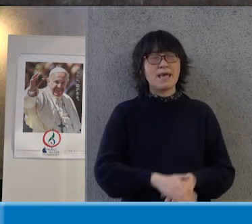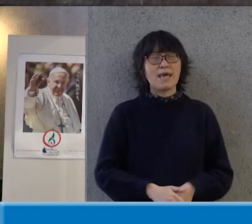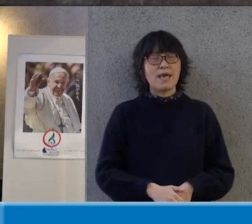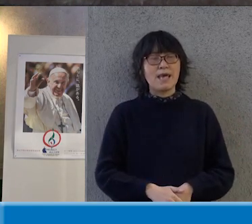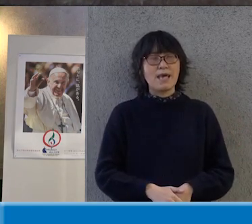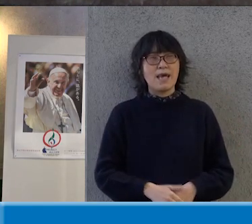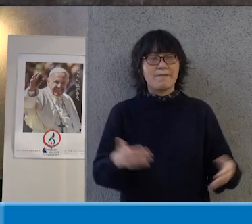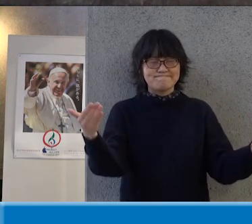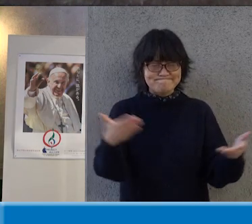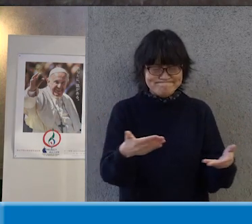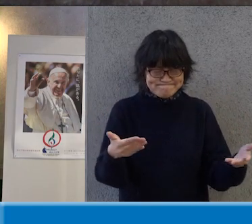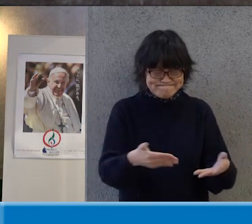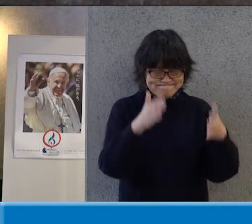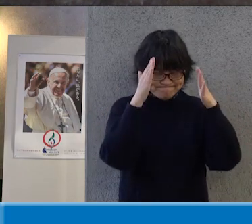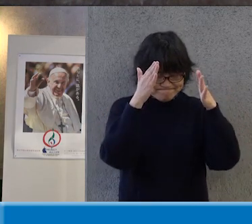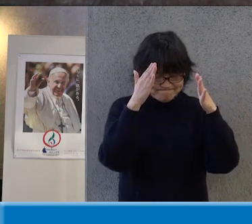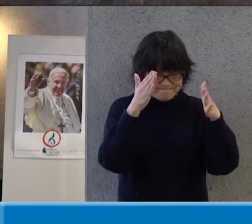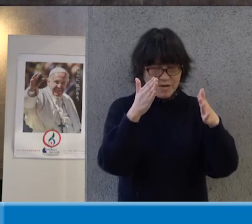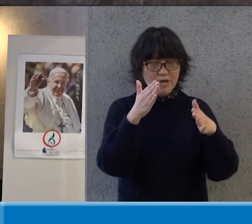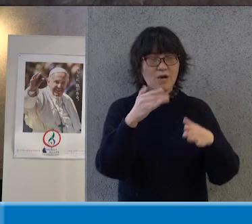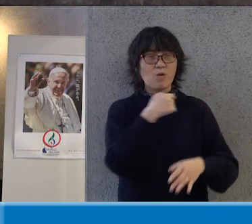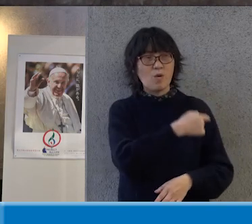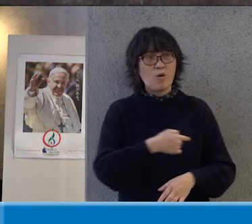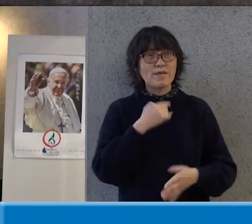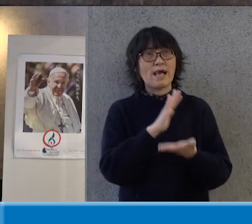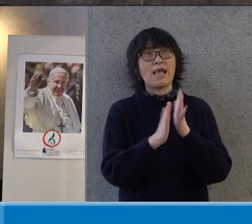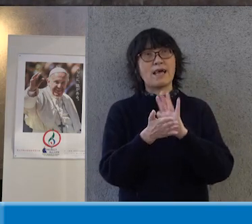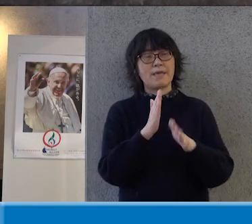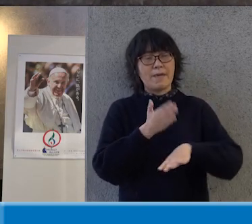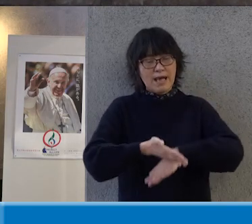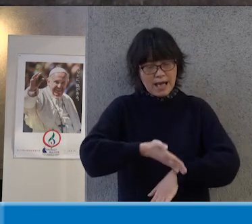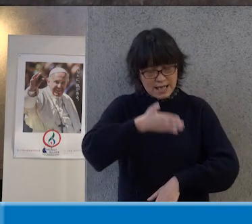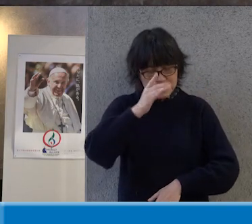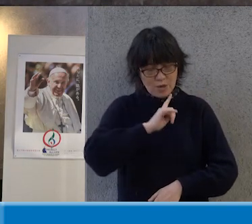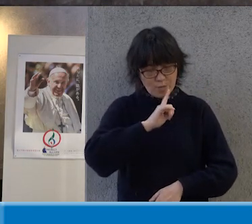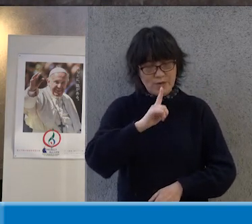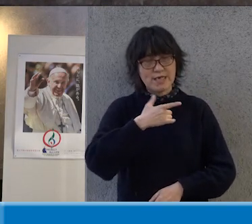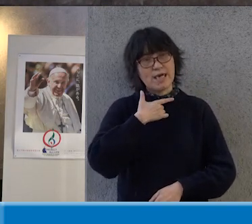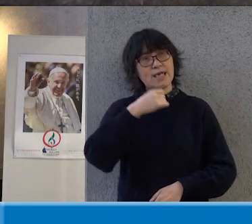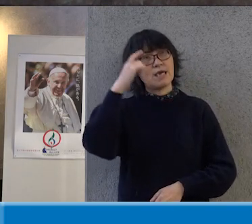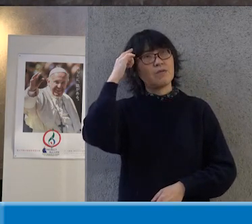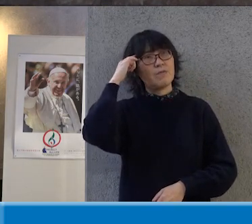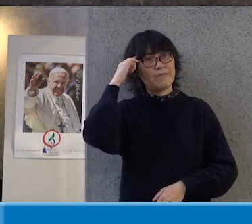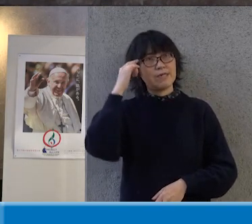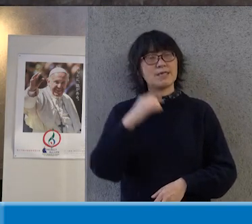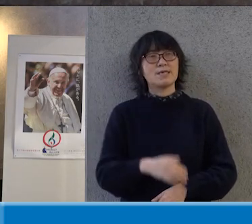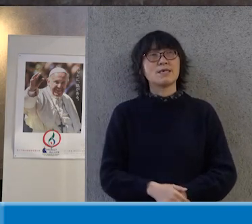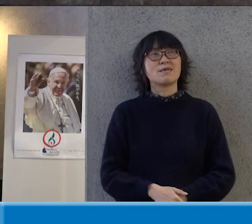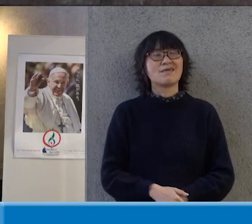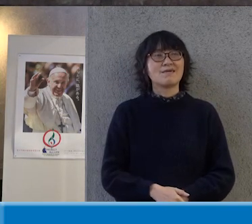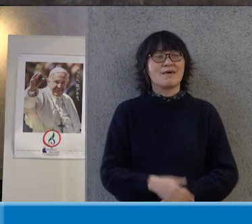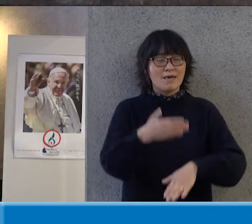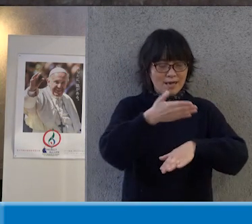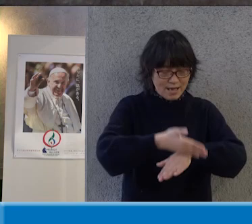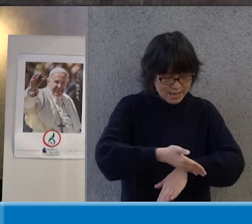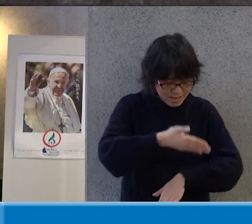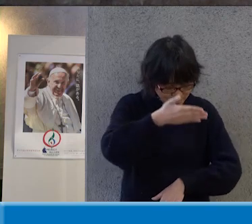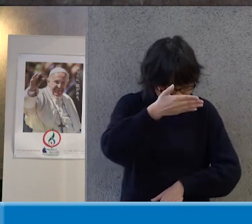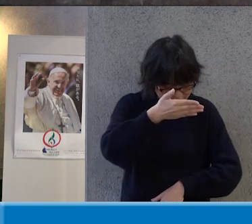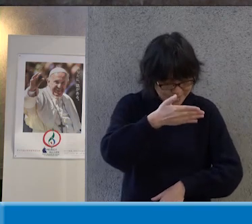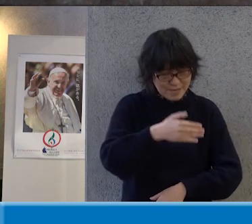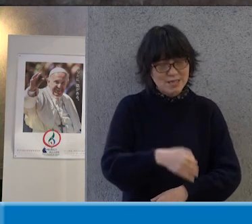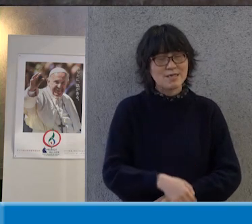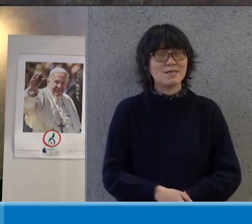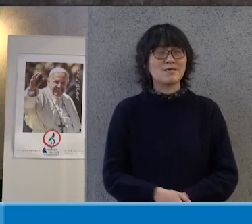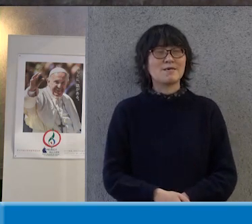お働きをお聞きくださっていることを心から改めて感謝申し上げたいと思います。どうもありがとうございます。